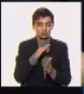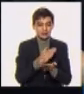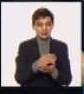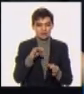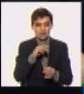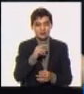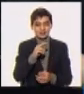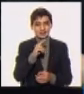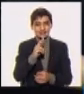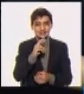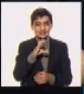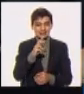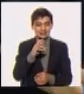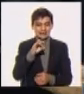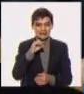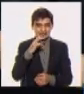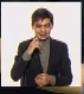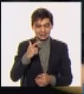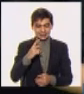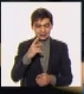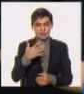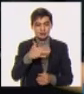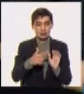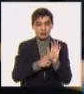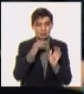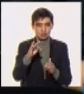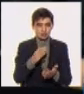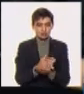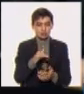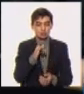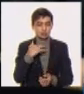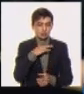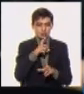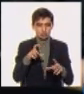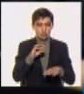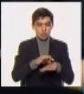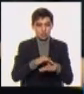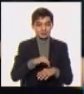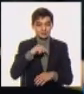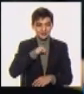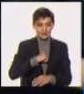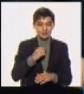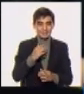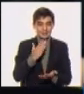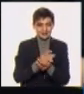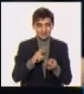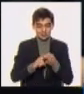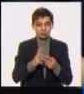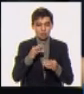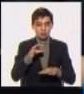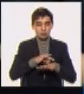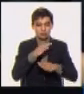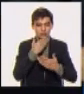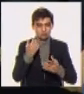скрининга это 57 процентов и почти у всех этих людей болезнь протекала бессимптомно у 36 процентов